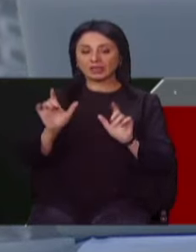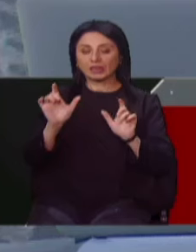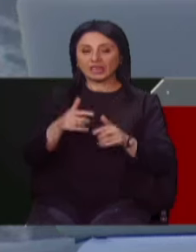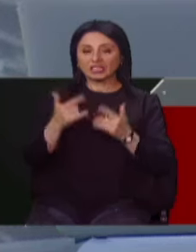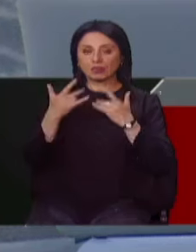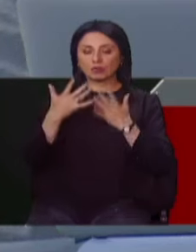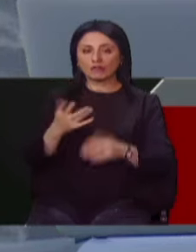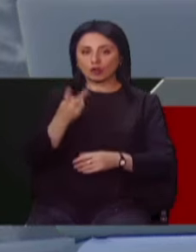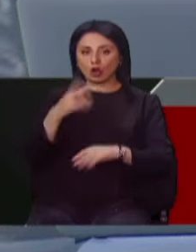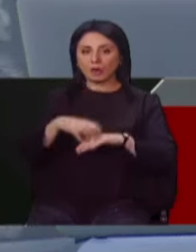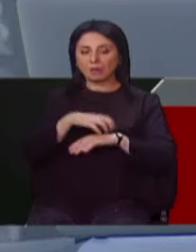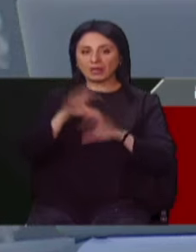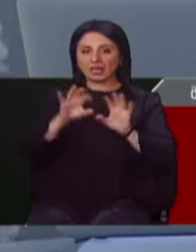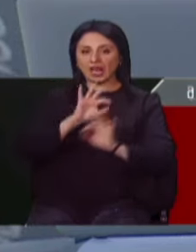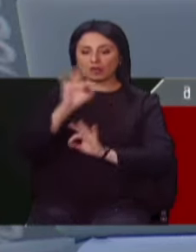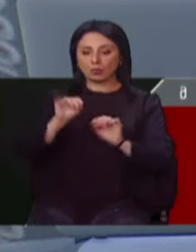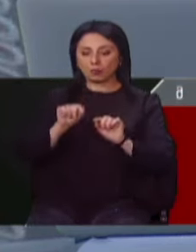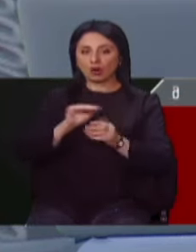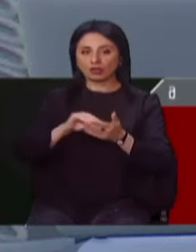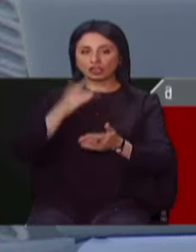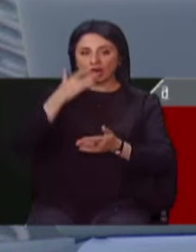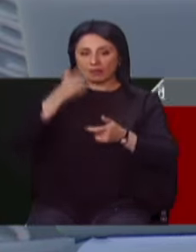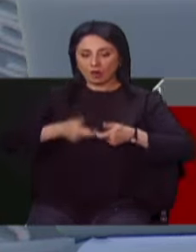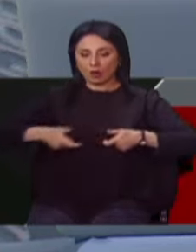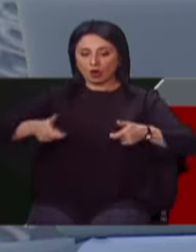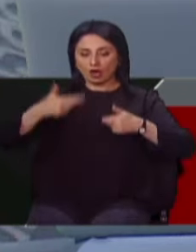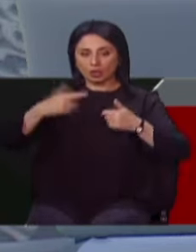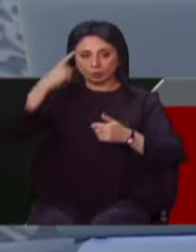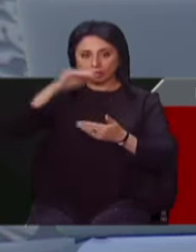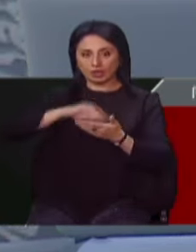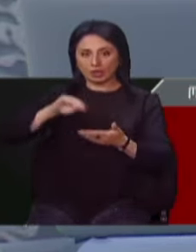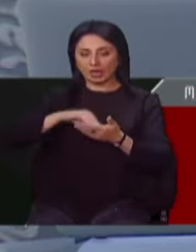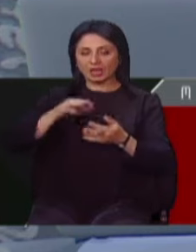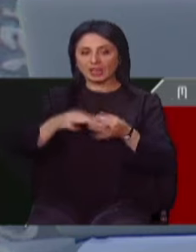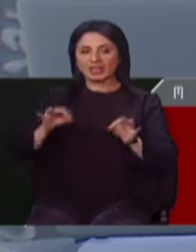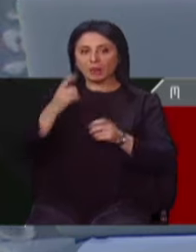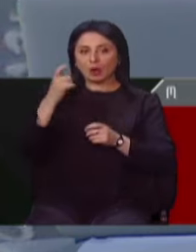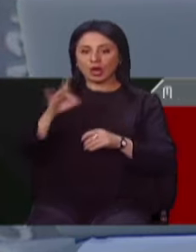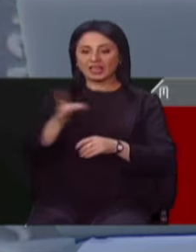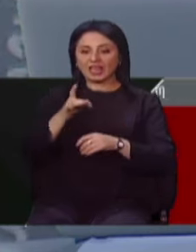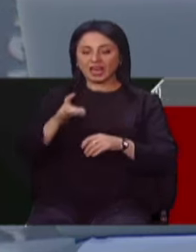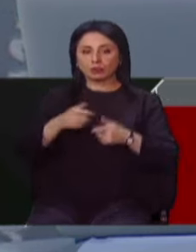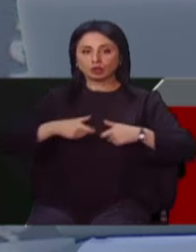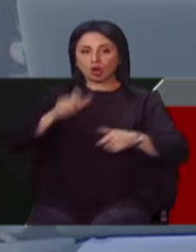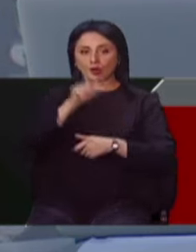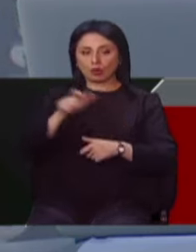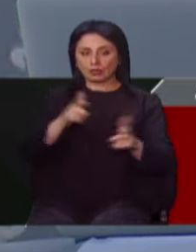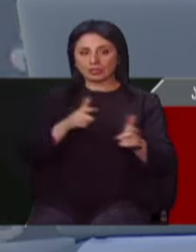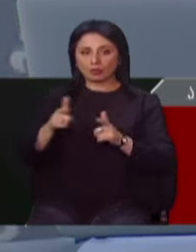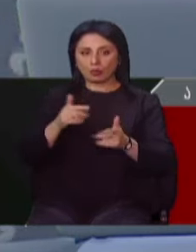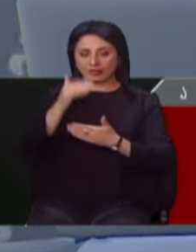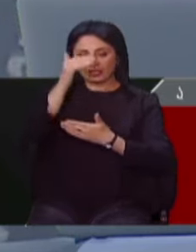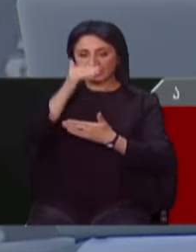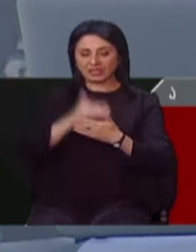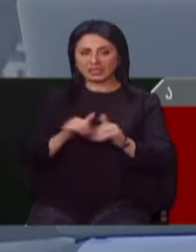დასანქცირება მოთხოვნილი ორპარტიულ კანონპროექტშიც, რომელიც ამერიკის კონგრესში უკვე დაინიცირდა. დემოკრატი და რესპუბლიკელი კონგრესმენების მიერ მომზადებული